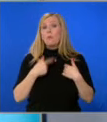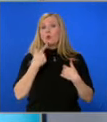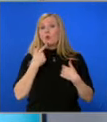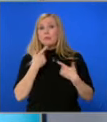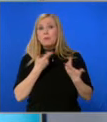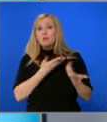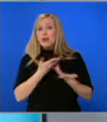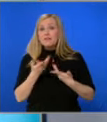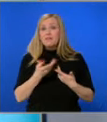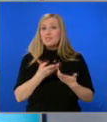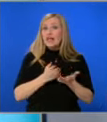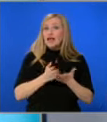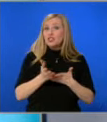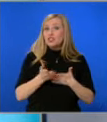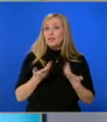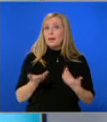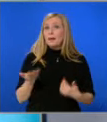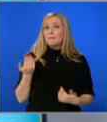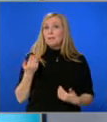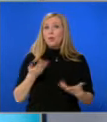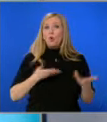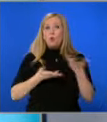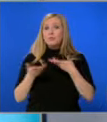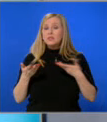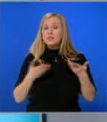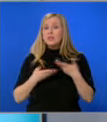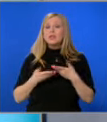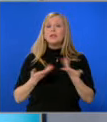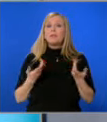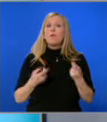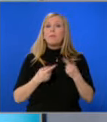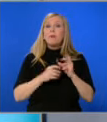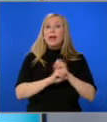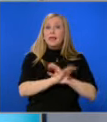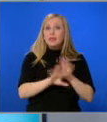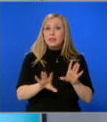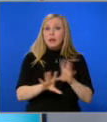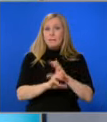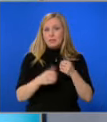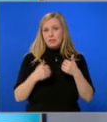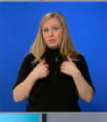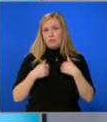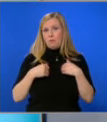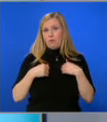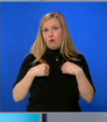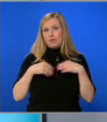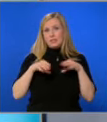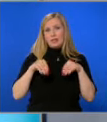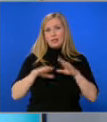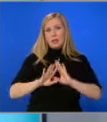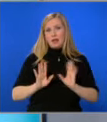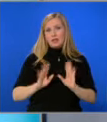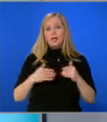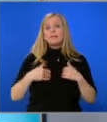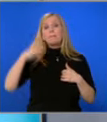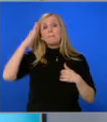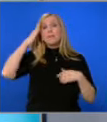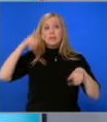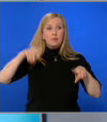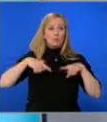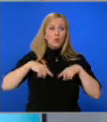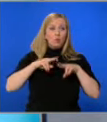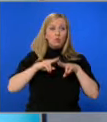по някакъв начин е било обсъждано по медиите, то е без мое съгласие, без мое знание. Аз съм министър на